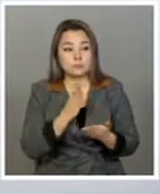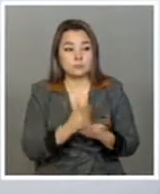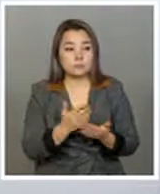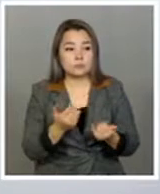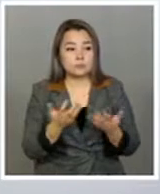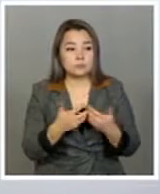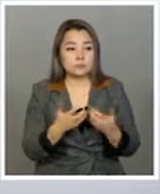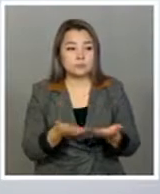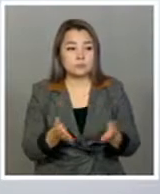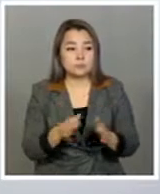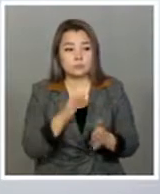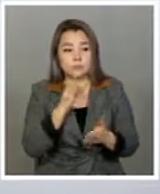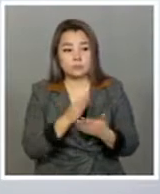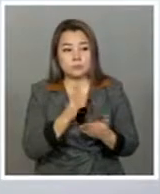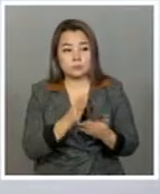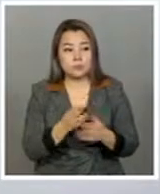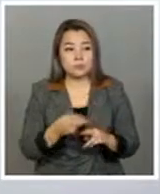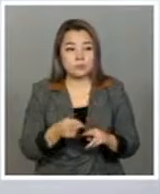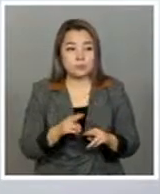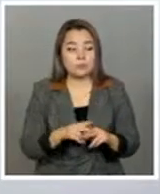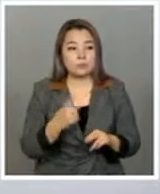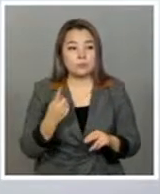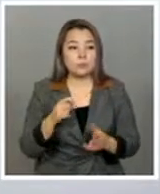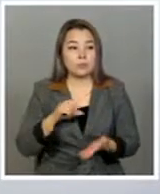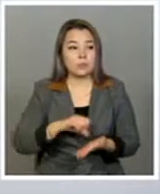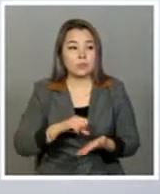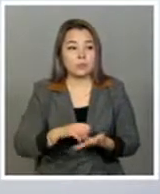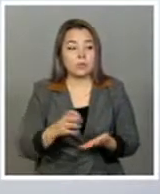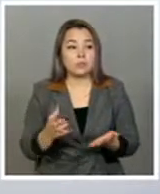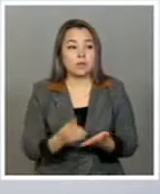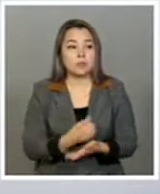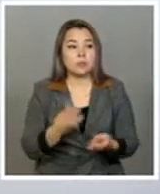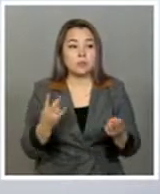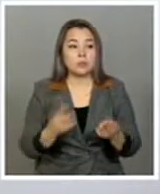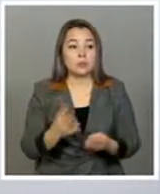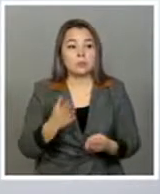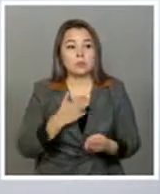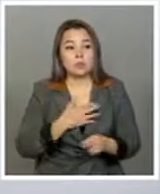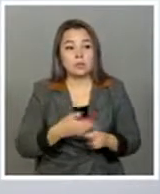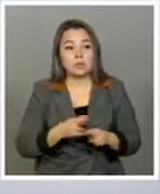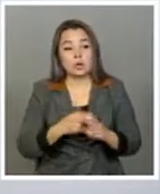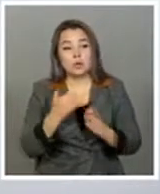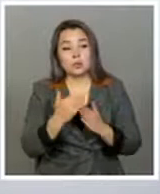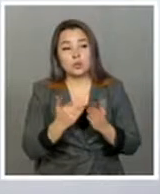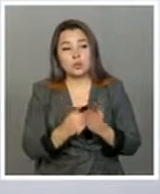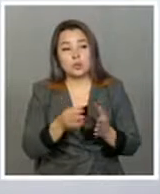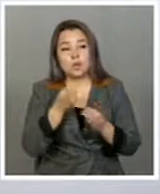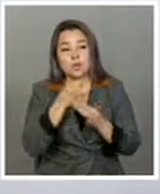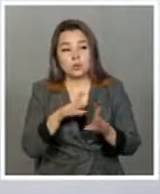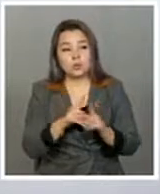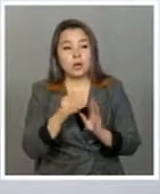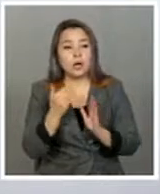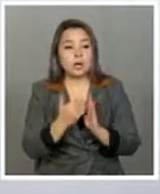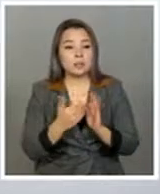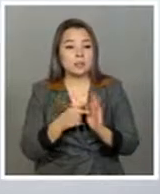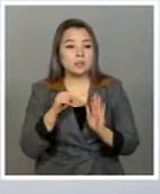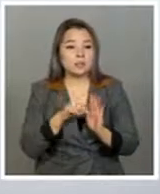еселігін таптық. Енді бірінші мүшені табуымыз керек, ол үшін жүйенің кез келген